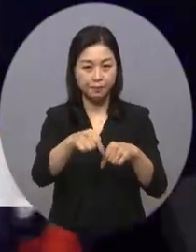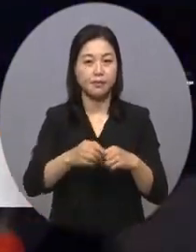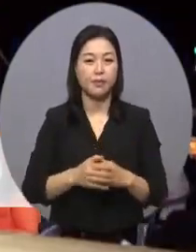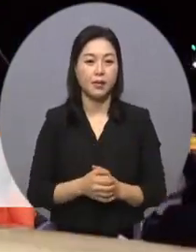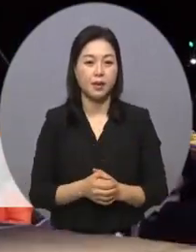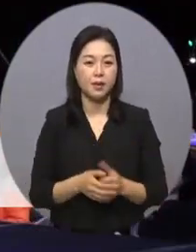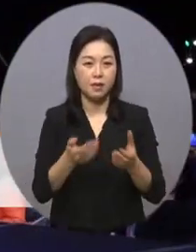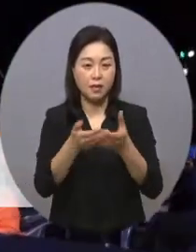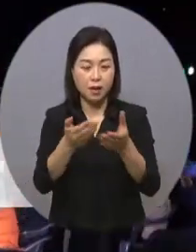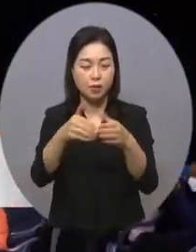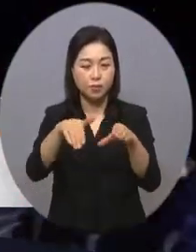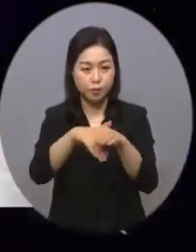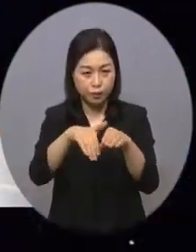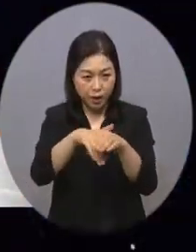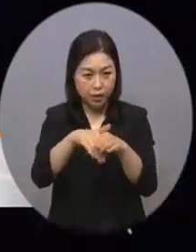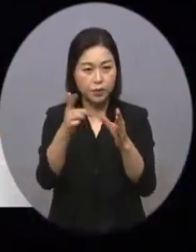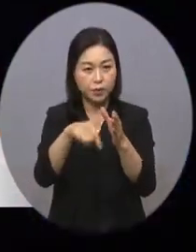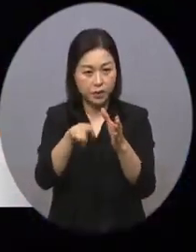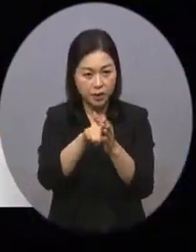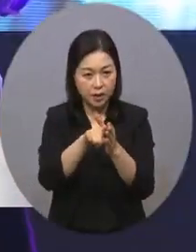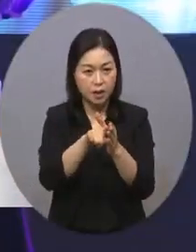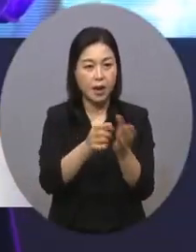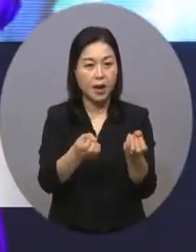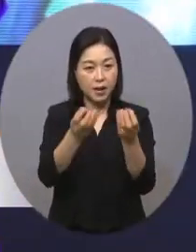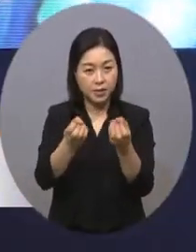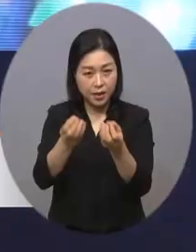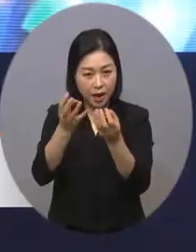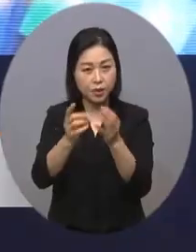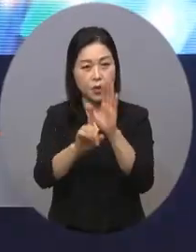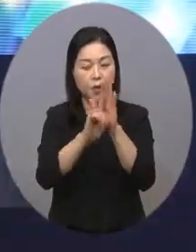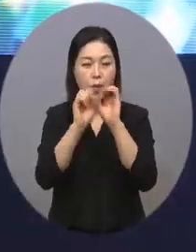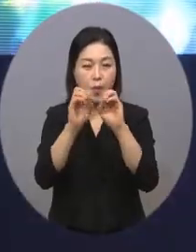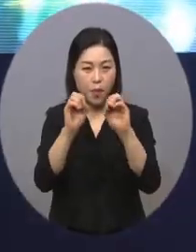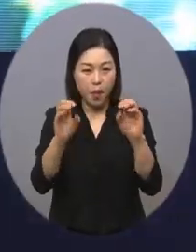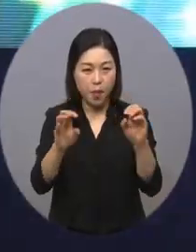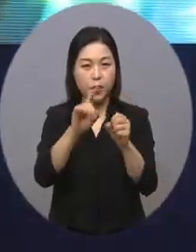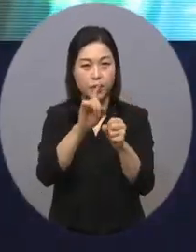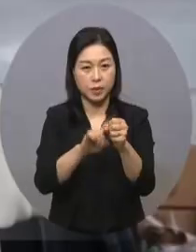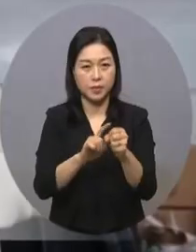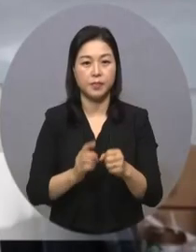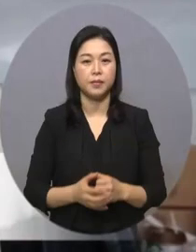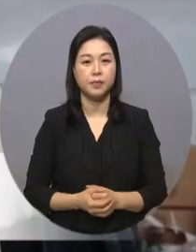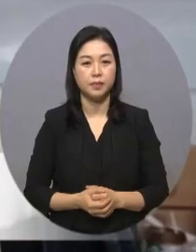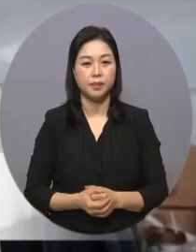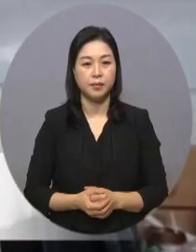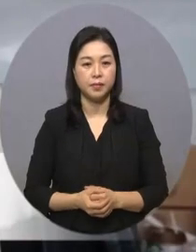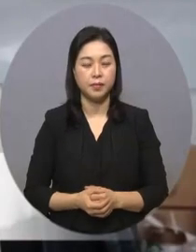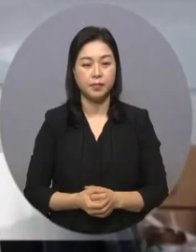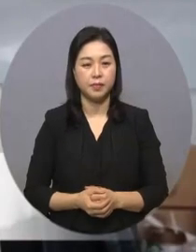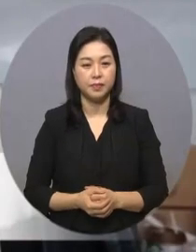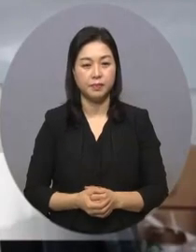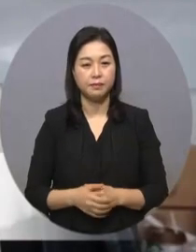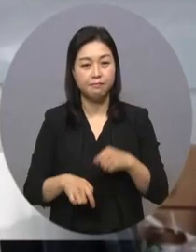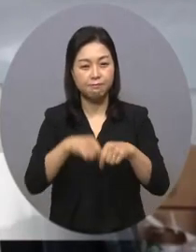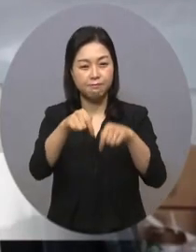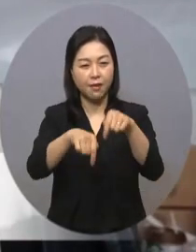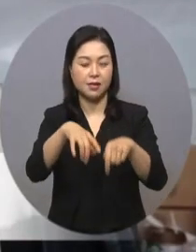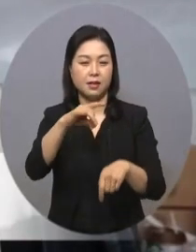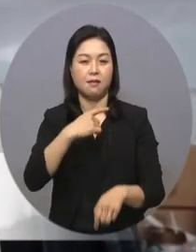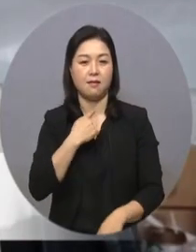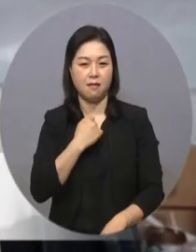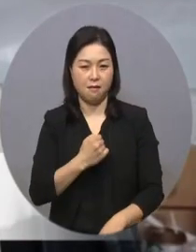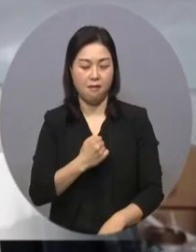확산을 위한 바자회와 캠페인을 겸한 무대입니다. 처음 무대에 섰습니다. 그런 만큼